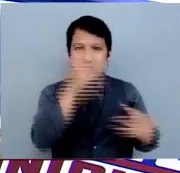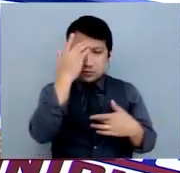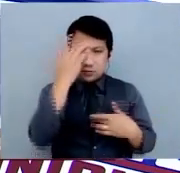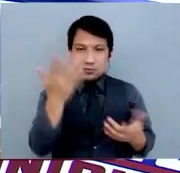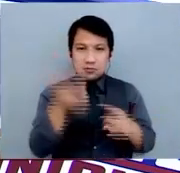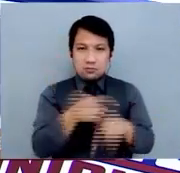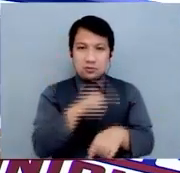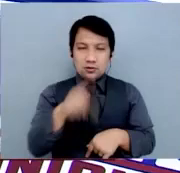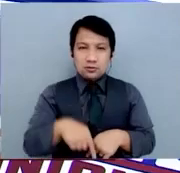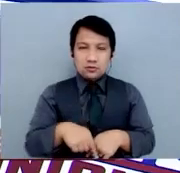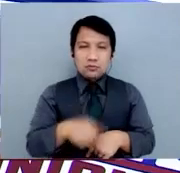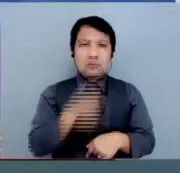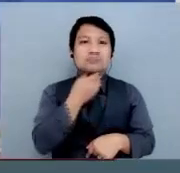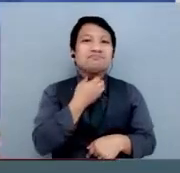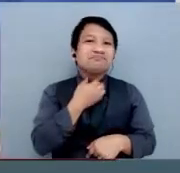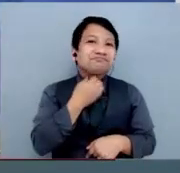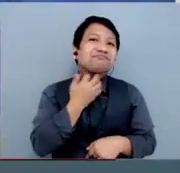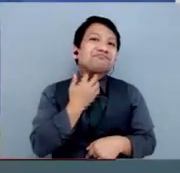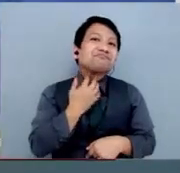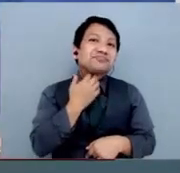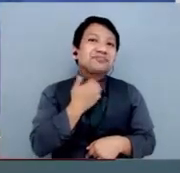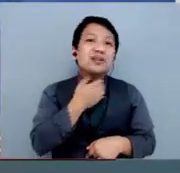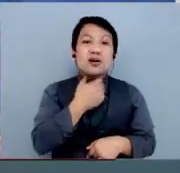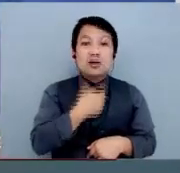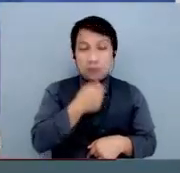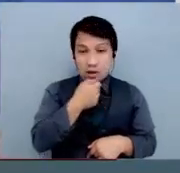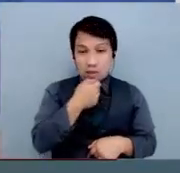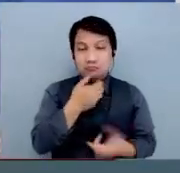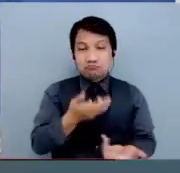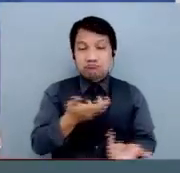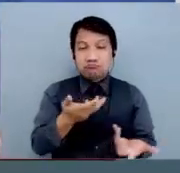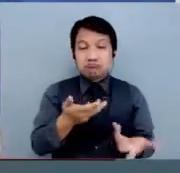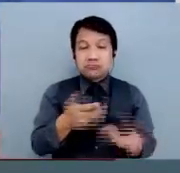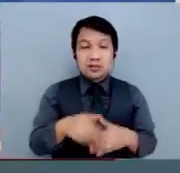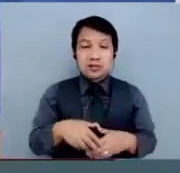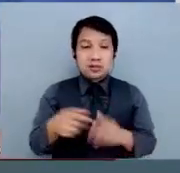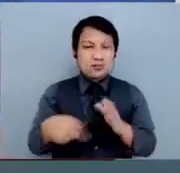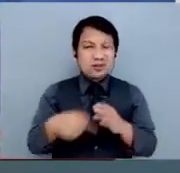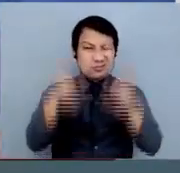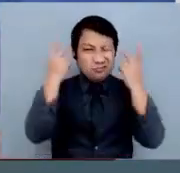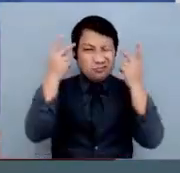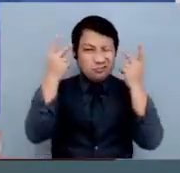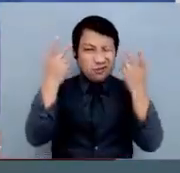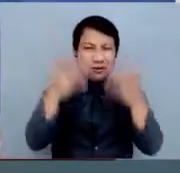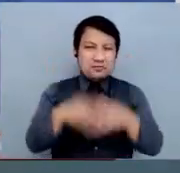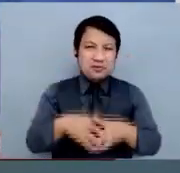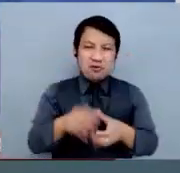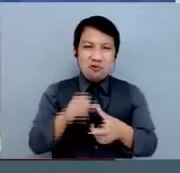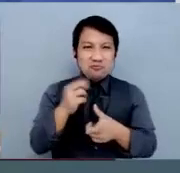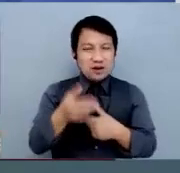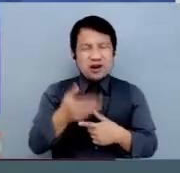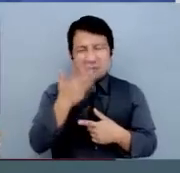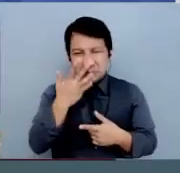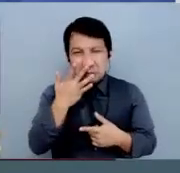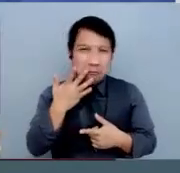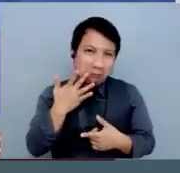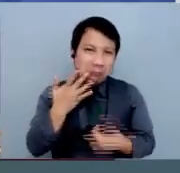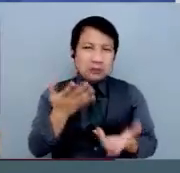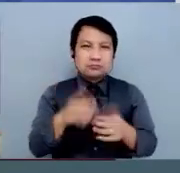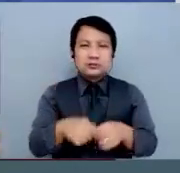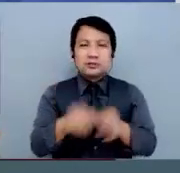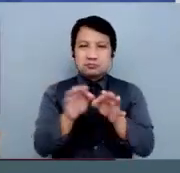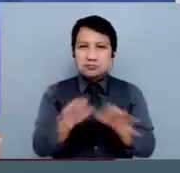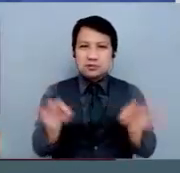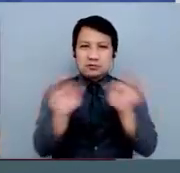is sore throat, pangangati ng lalamunan, minsan headache or atsing or running nose. No? So talagang